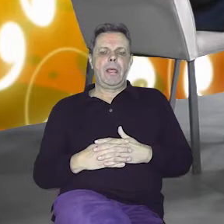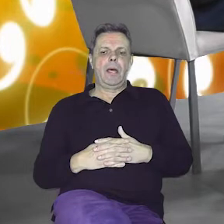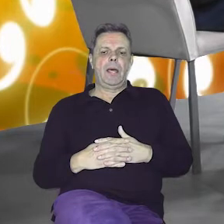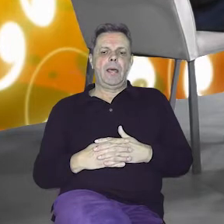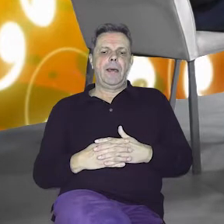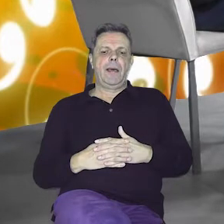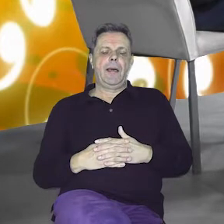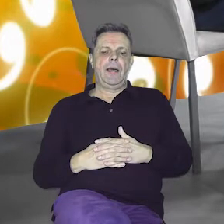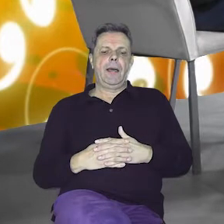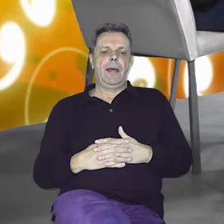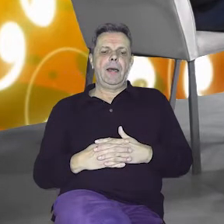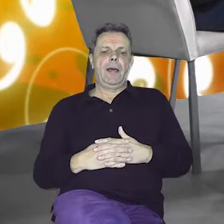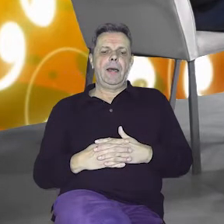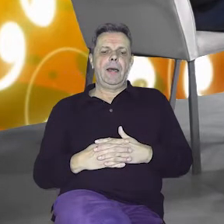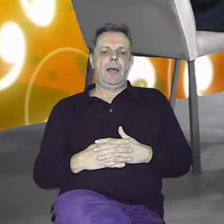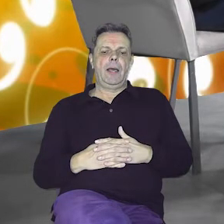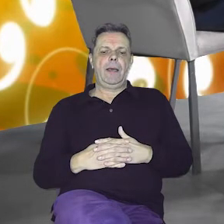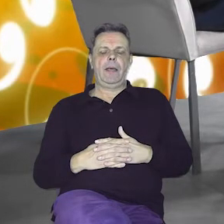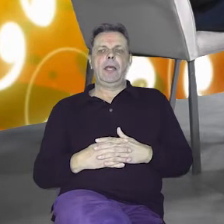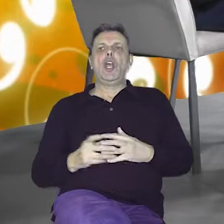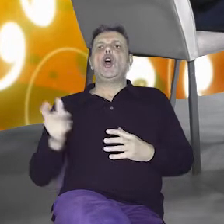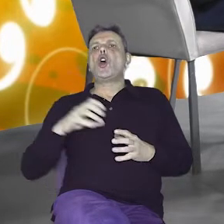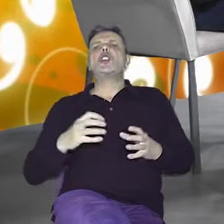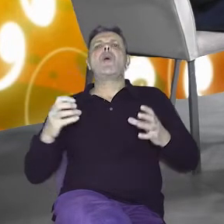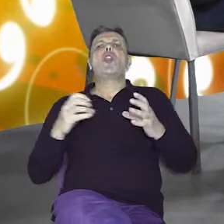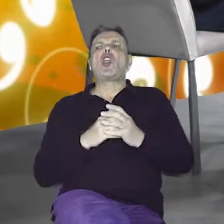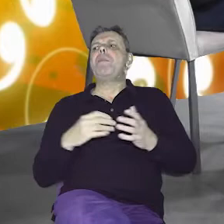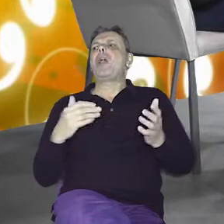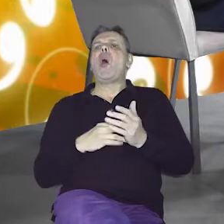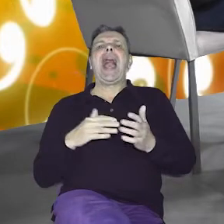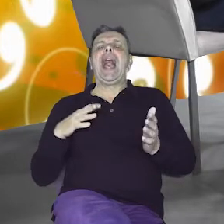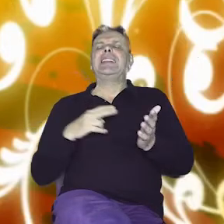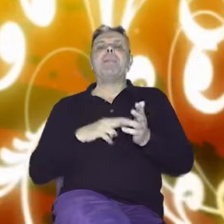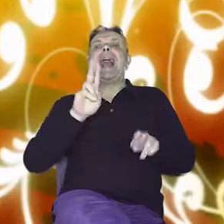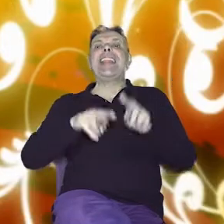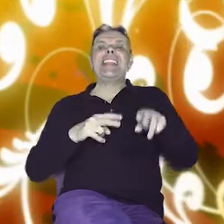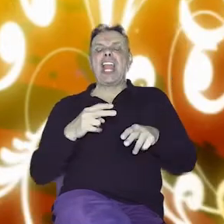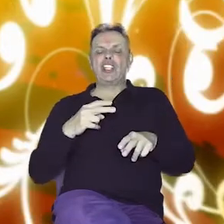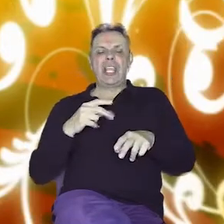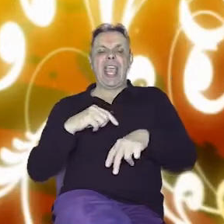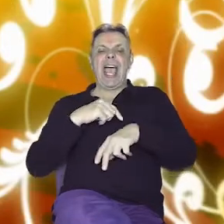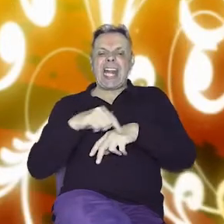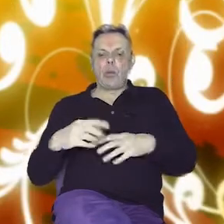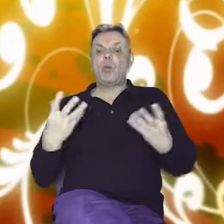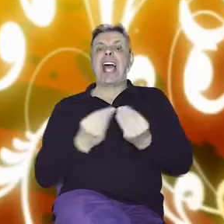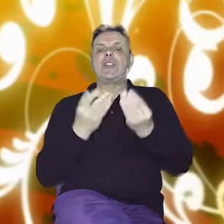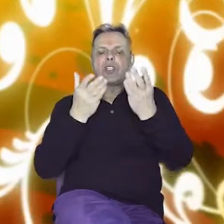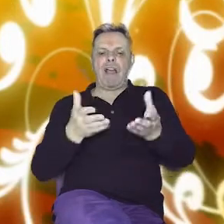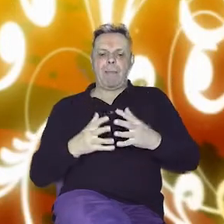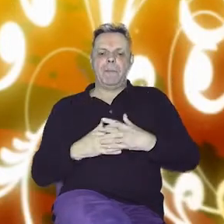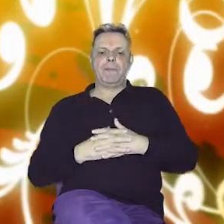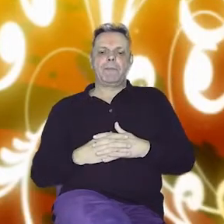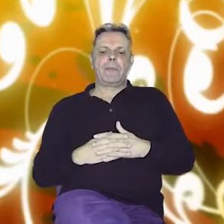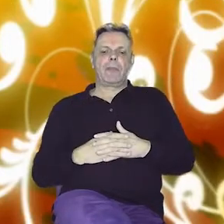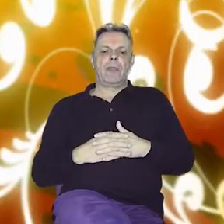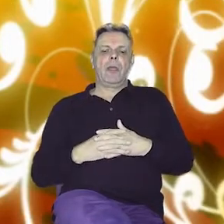Prošlo 17. Probajte mi to nekako, ovo što mi još možete reći, složiti. Znači, došli smo do ekipe koja treba liječiti